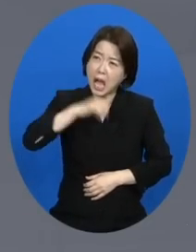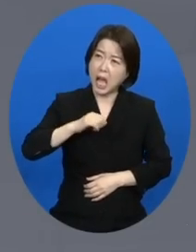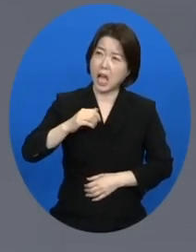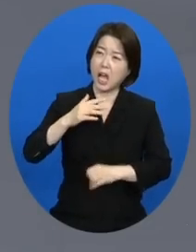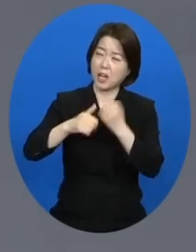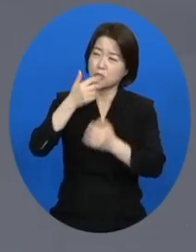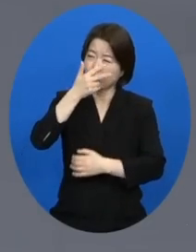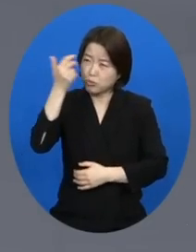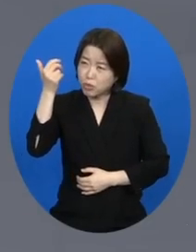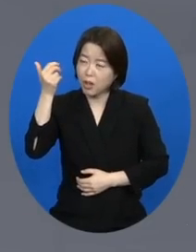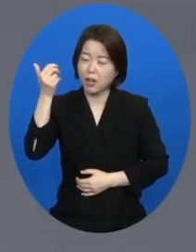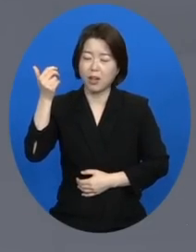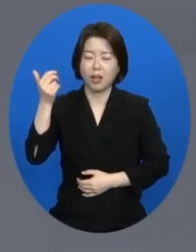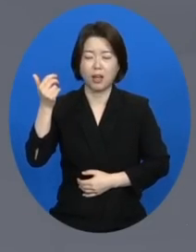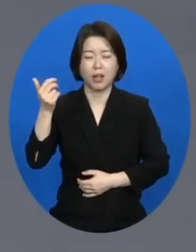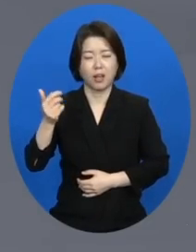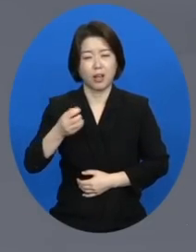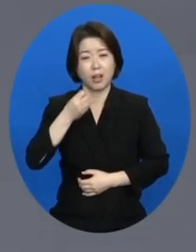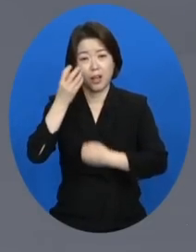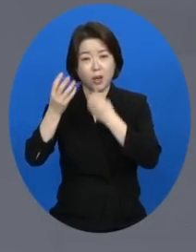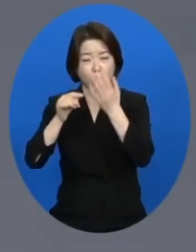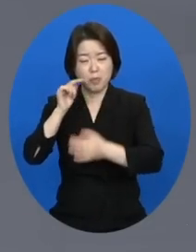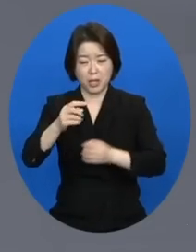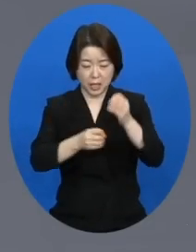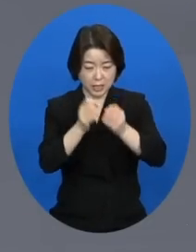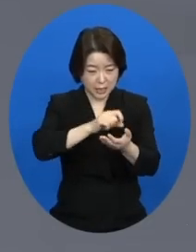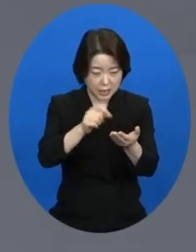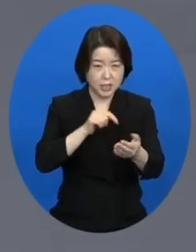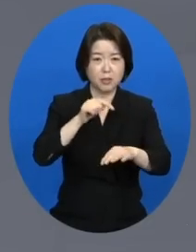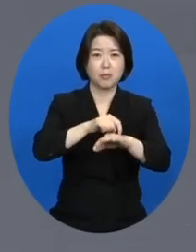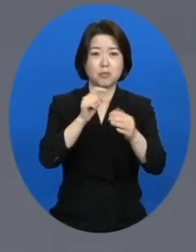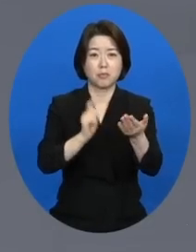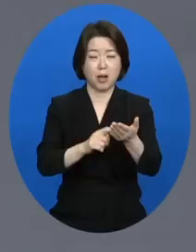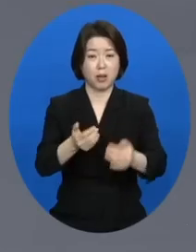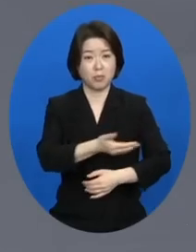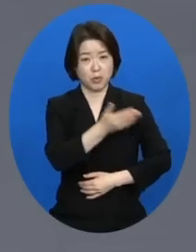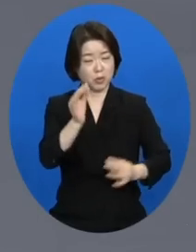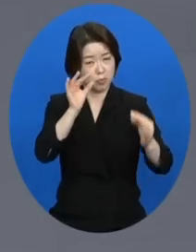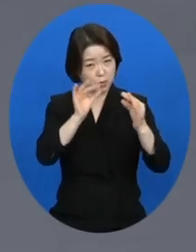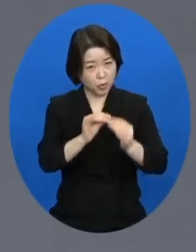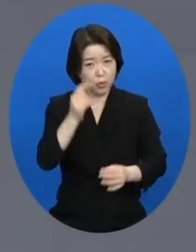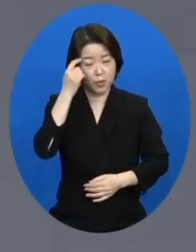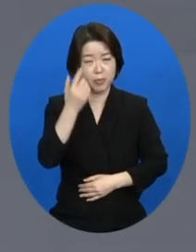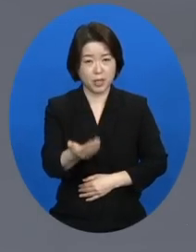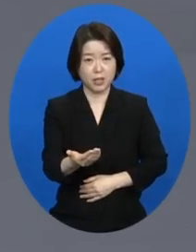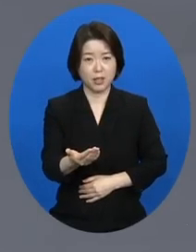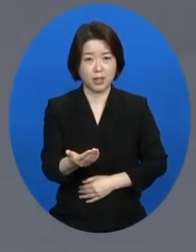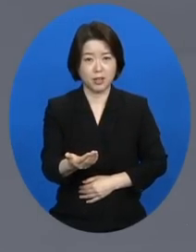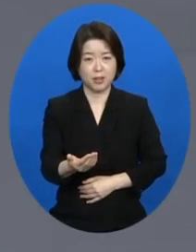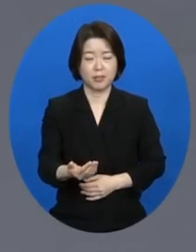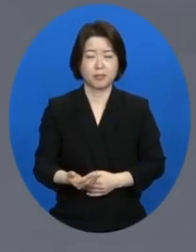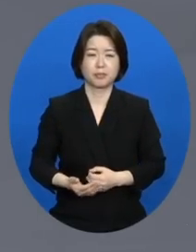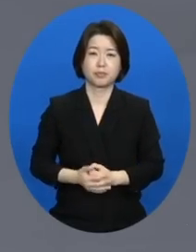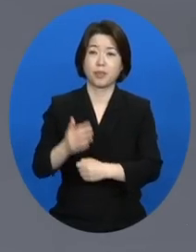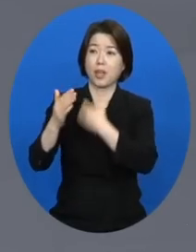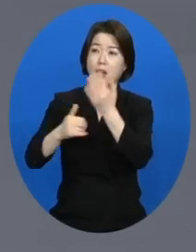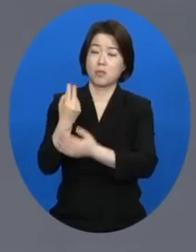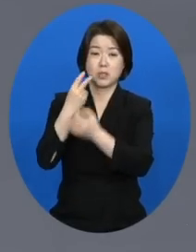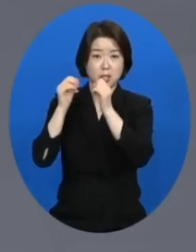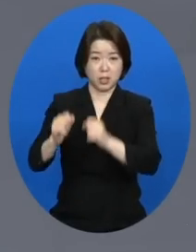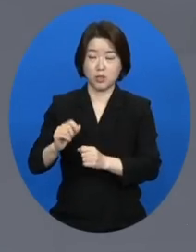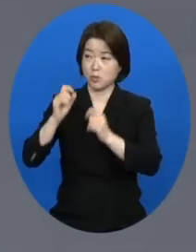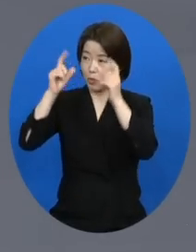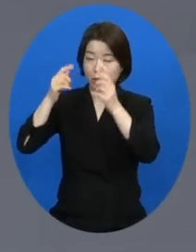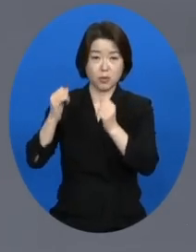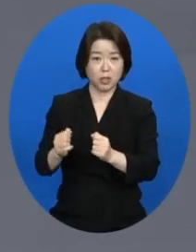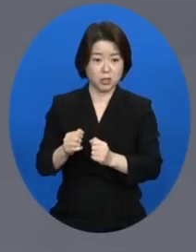보다 라고 말하는 이 시편 기자의 심정이 여러분 공감이 되시냐고요. 하나님이 살아계시고